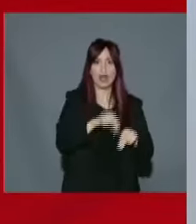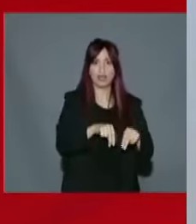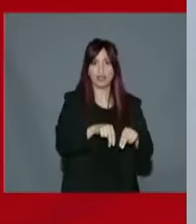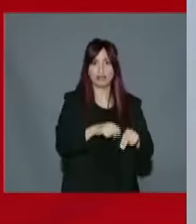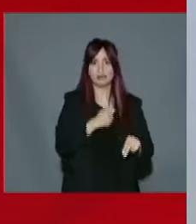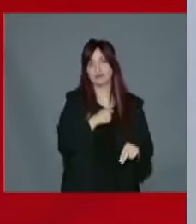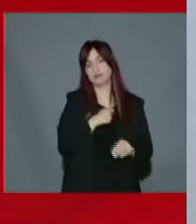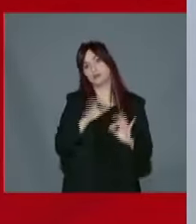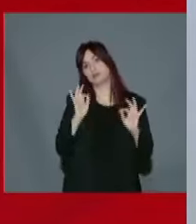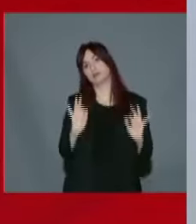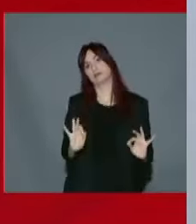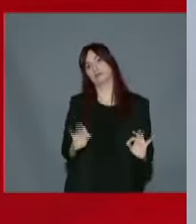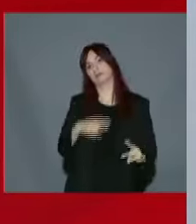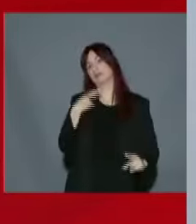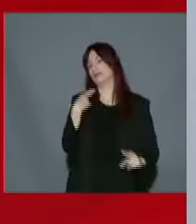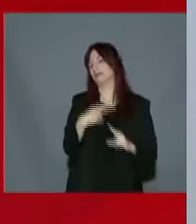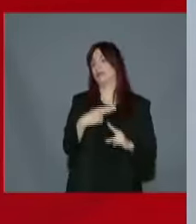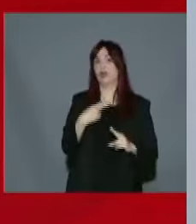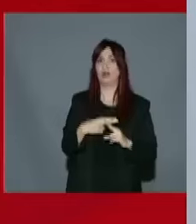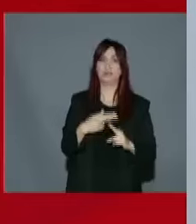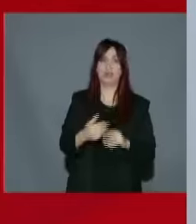που κατησχίσει ο αντίπαλός τους?